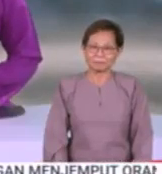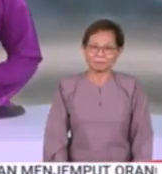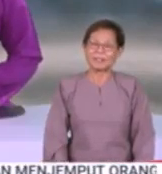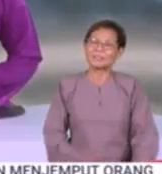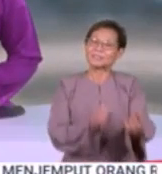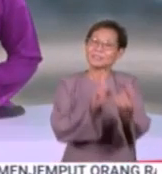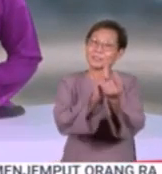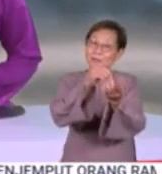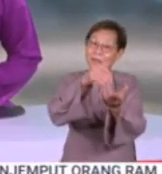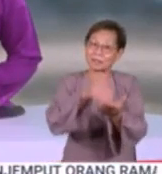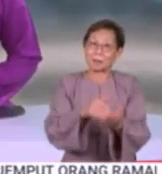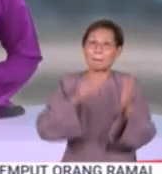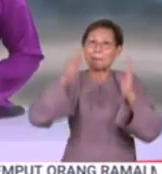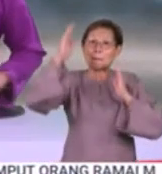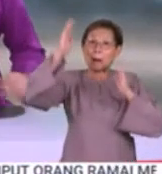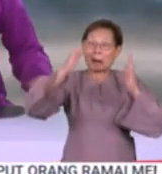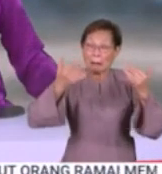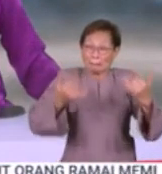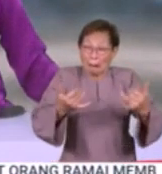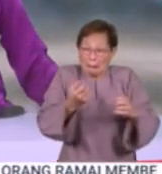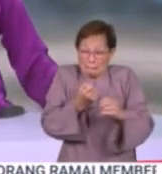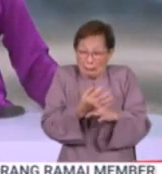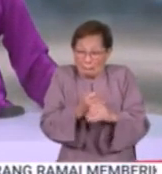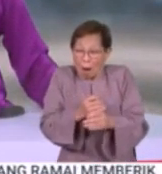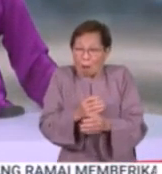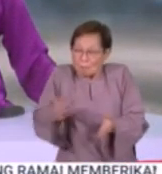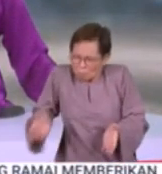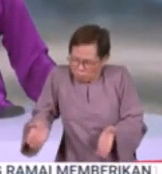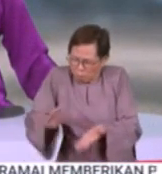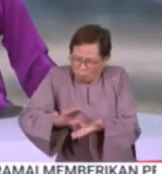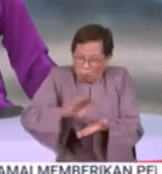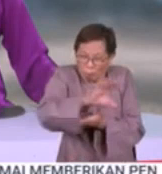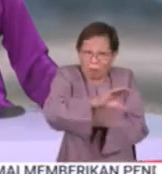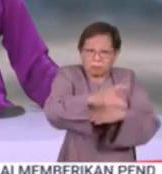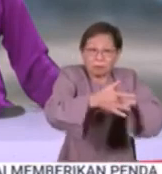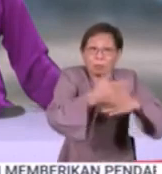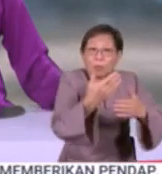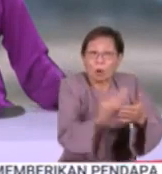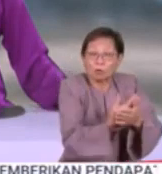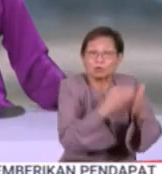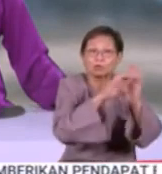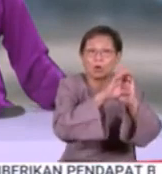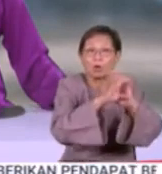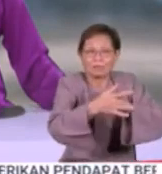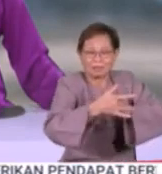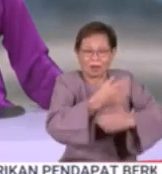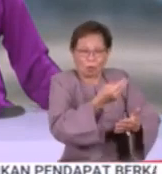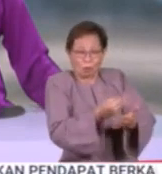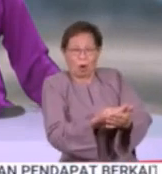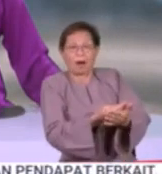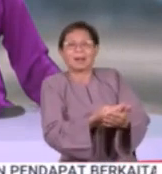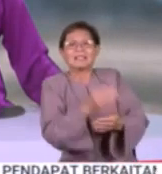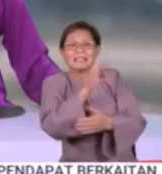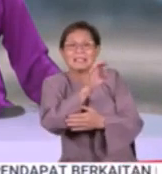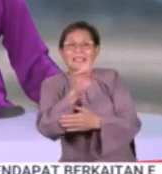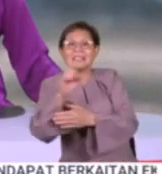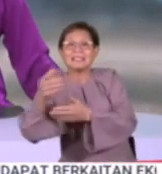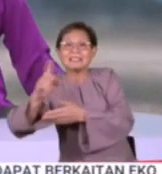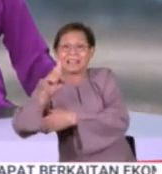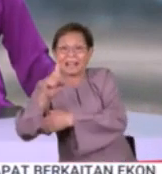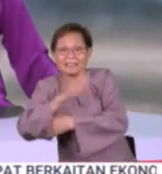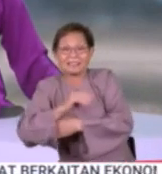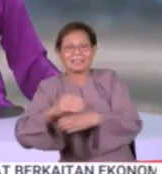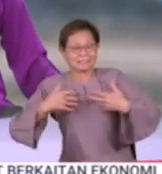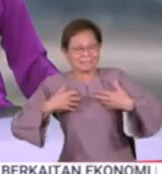bertemu kembali Malaysia menggalakkan Pelabuhan dalam teknologi baharu seperti teknologi keuangan idagang dan kesehatan